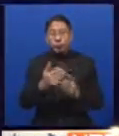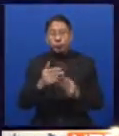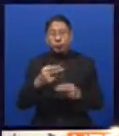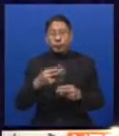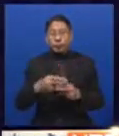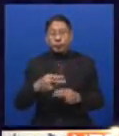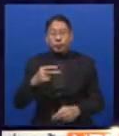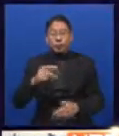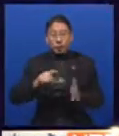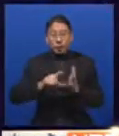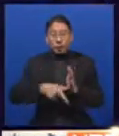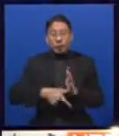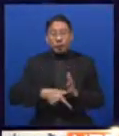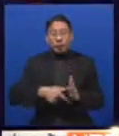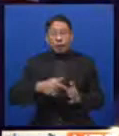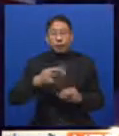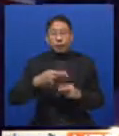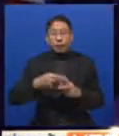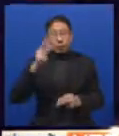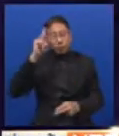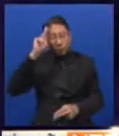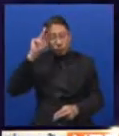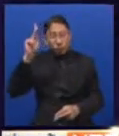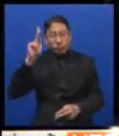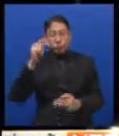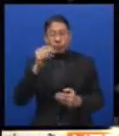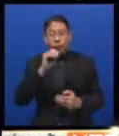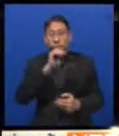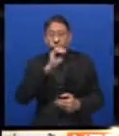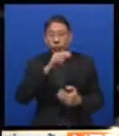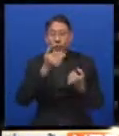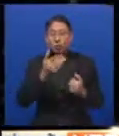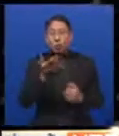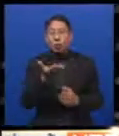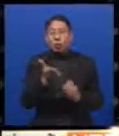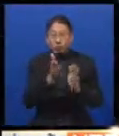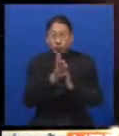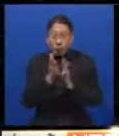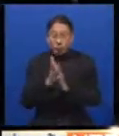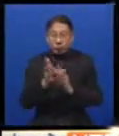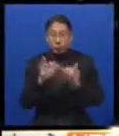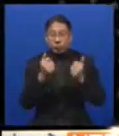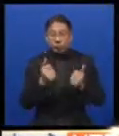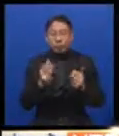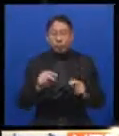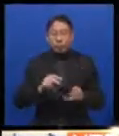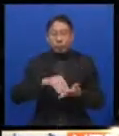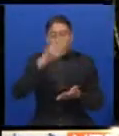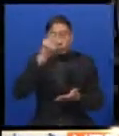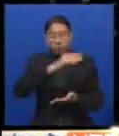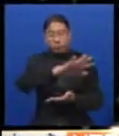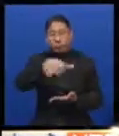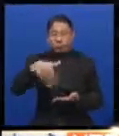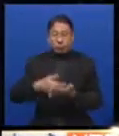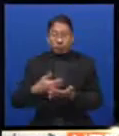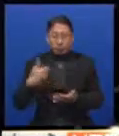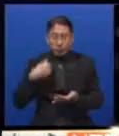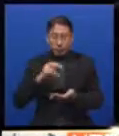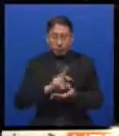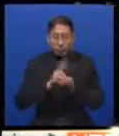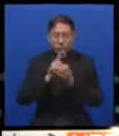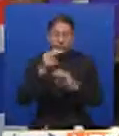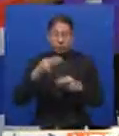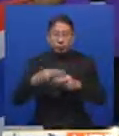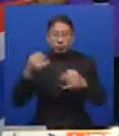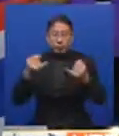กมลรอดคล้ายเลขาธิการคณะกรรมการการศึกษาขั้นพื้นฐานบอกว่าขอชื่นชมและแสดงความยินดีกับนักเรียนทุกคนที่ได้รับรางวัลและ